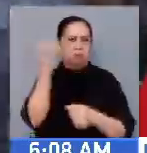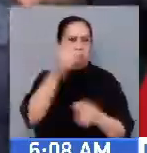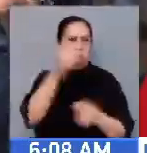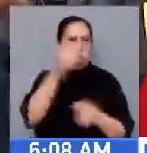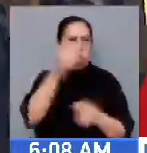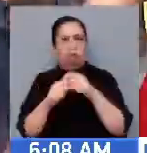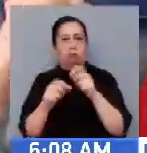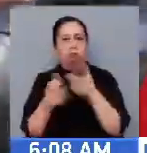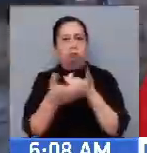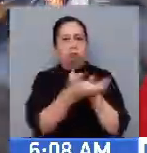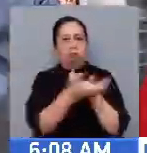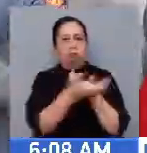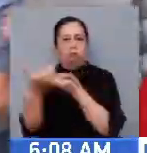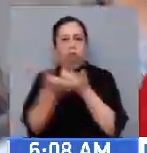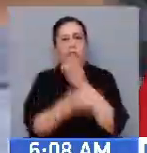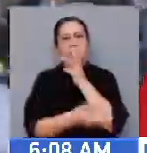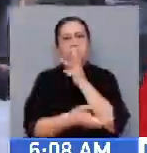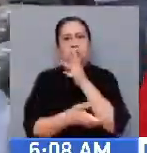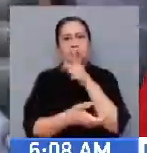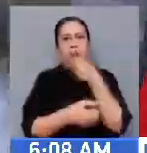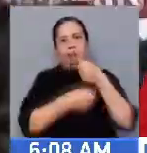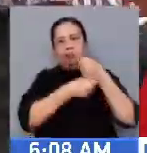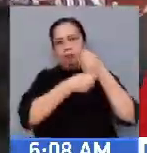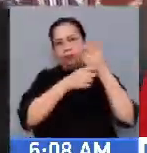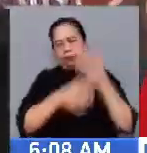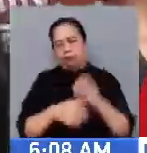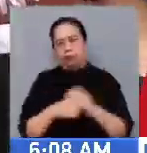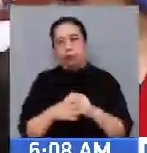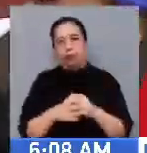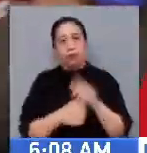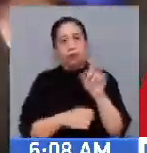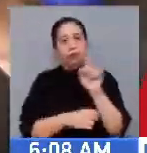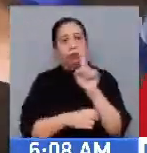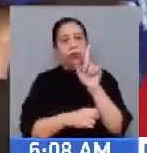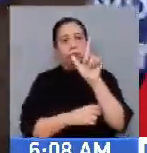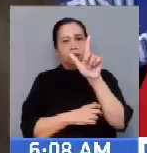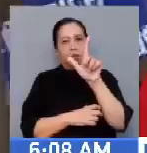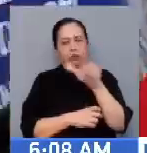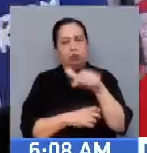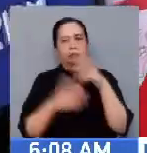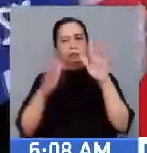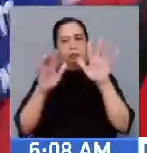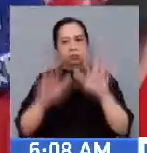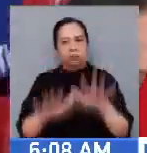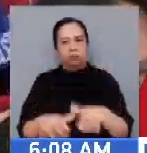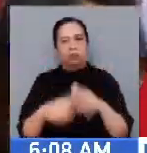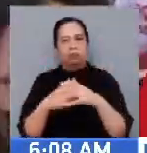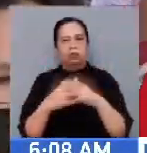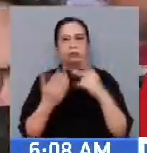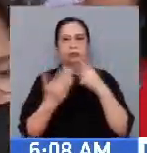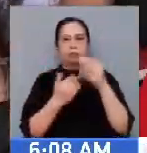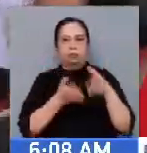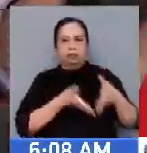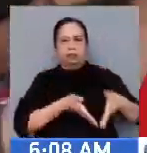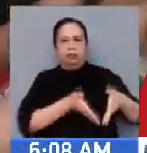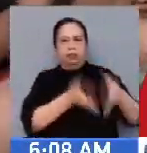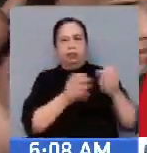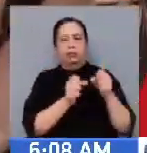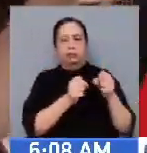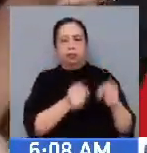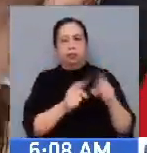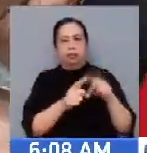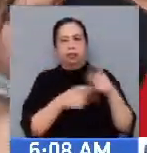tubig ang mga nagpoprotesta. Halaunay humupa ang tensyon at nagprograma na lang sa gilid ng kalsada ang mga